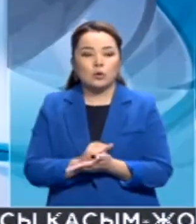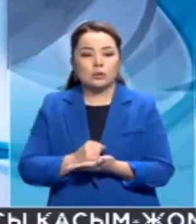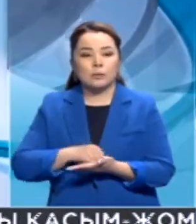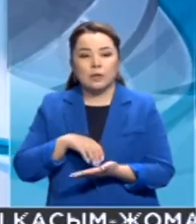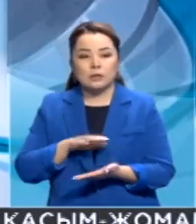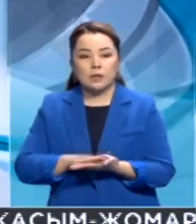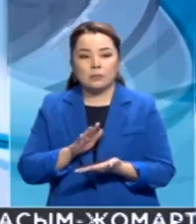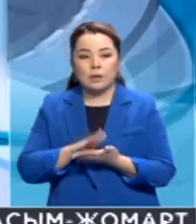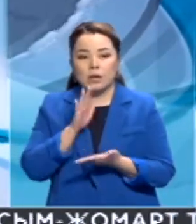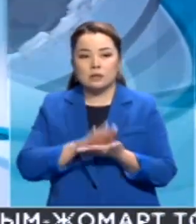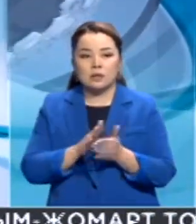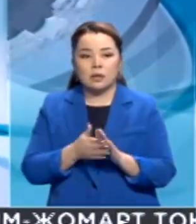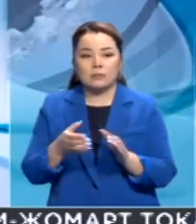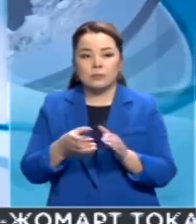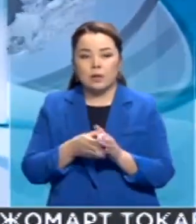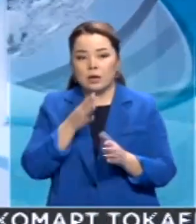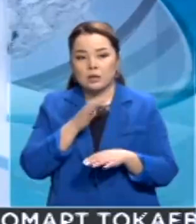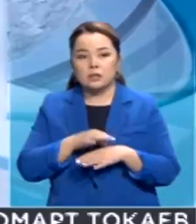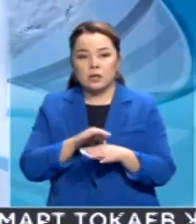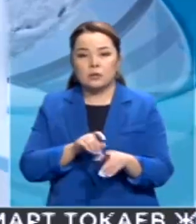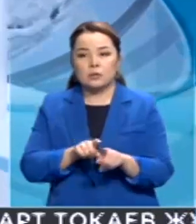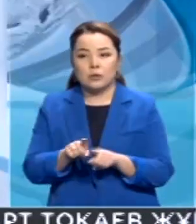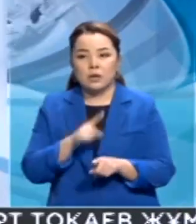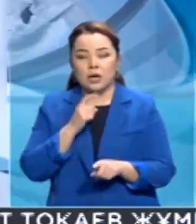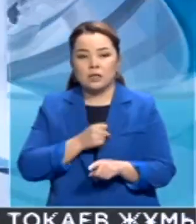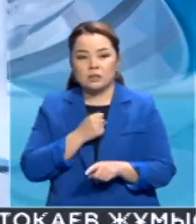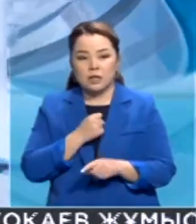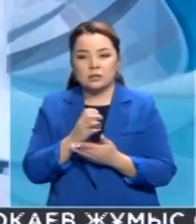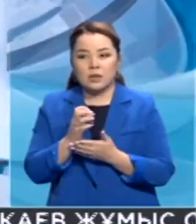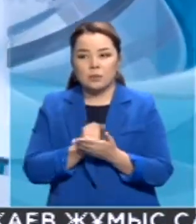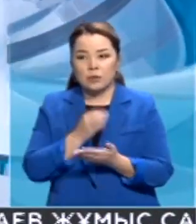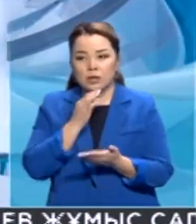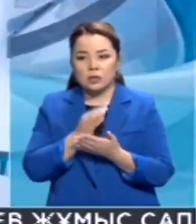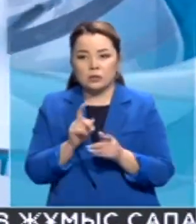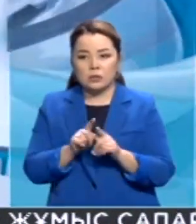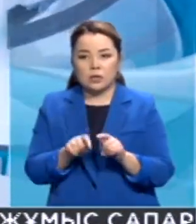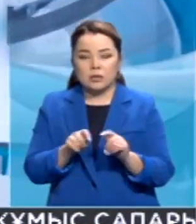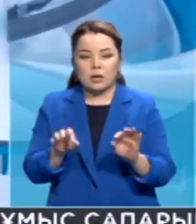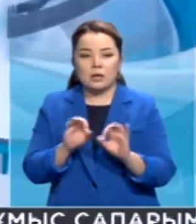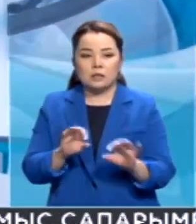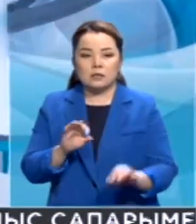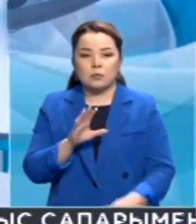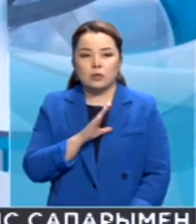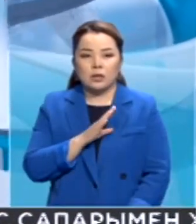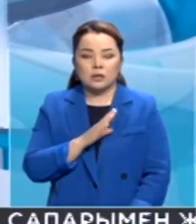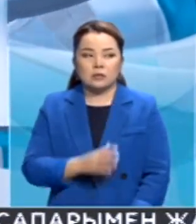белгіленген мерзімін өткерген әскерилерді запасқа шығару туралы айтылған.